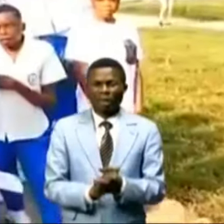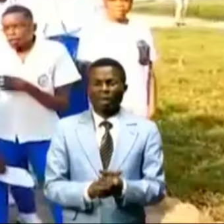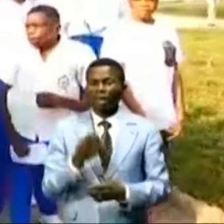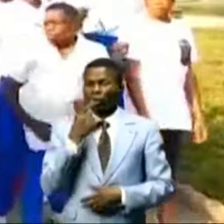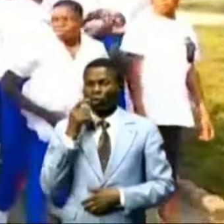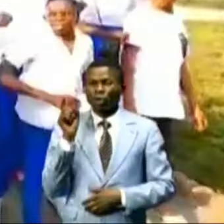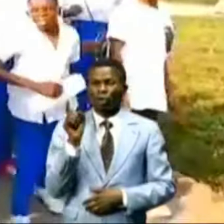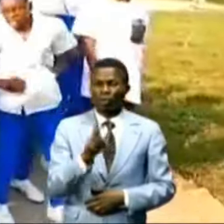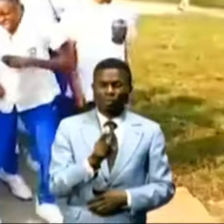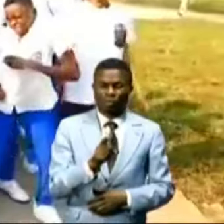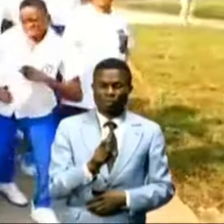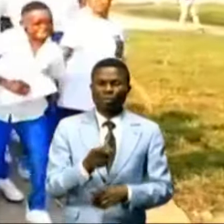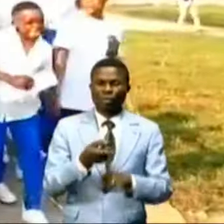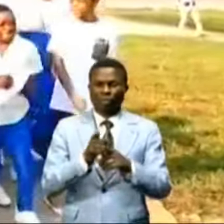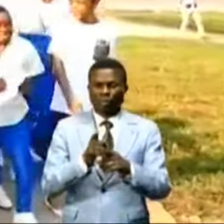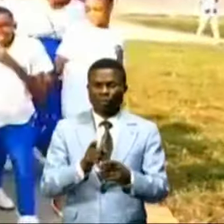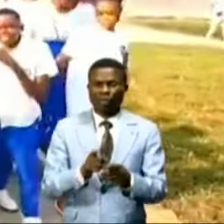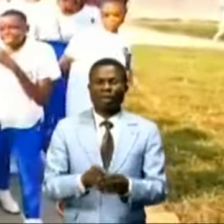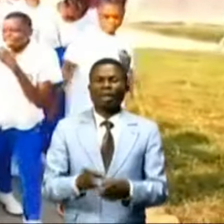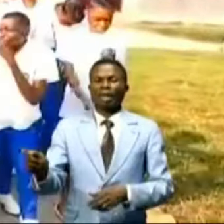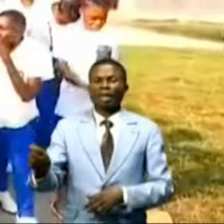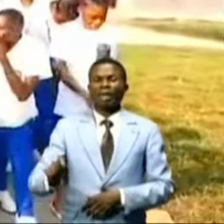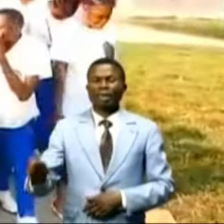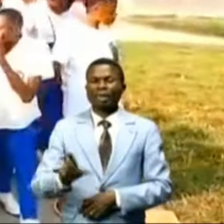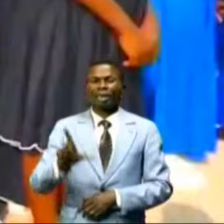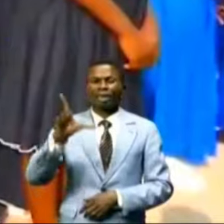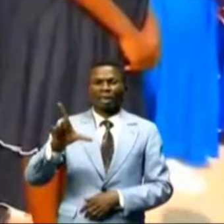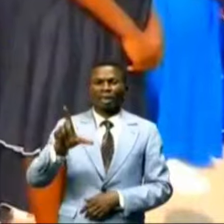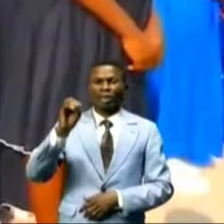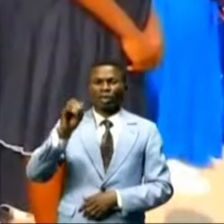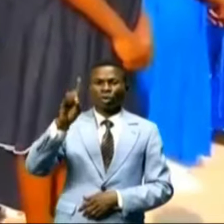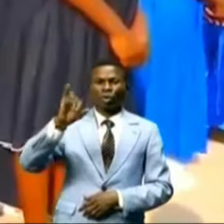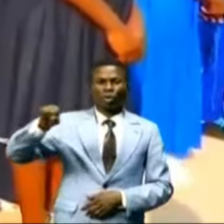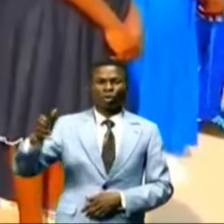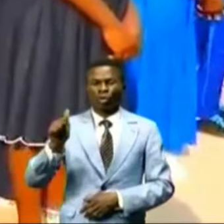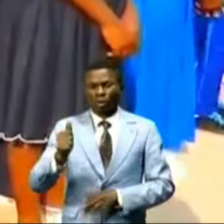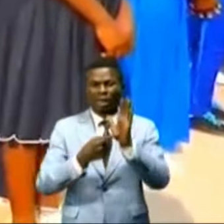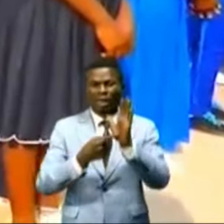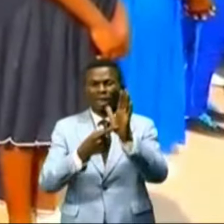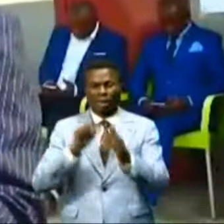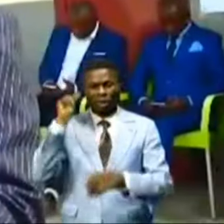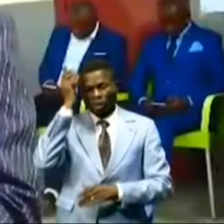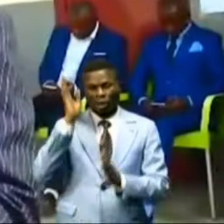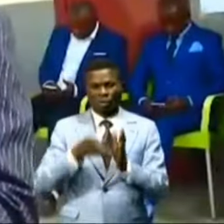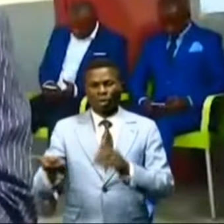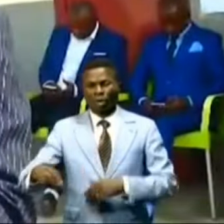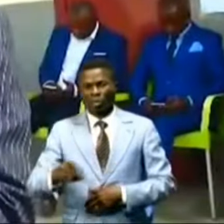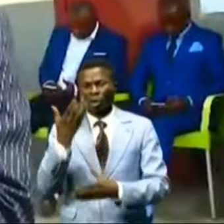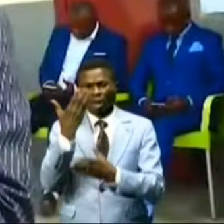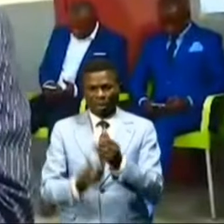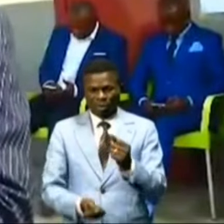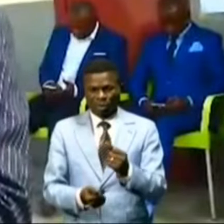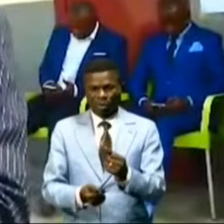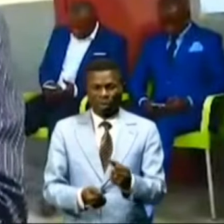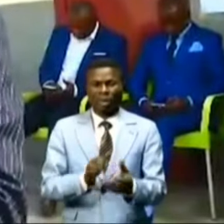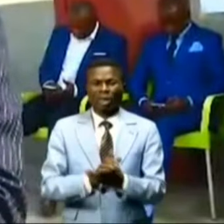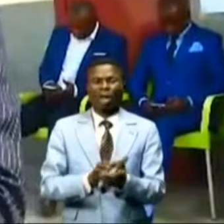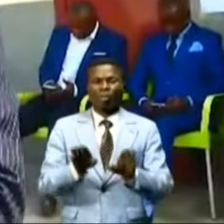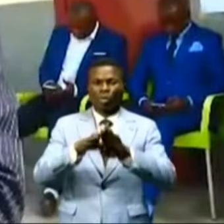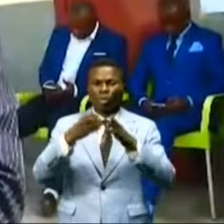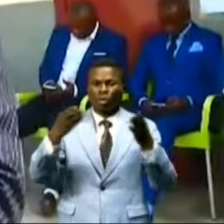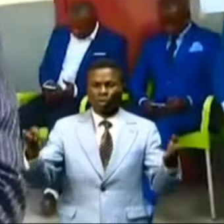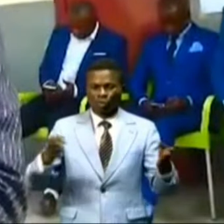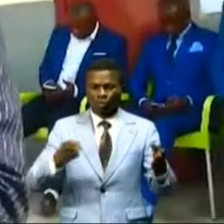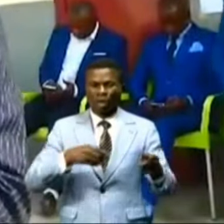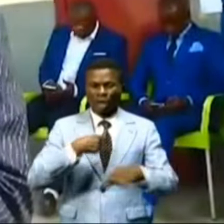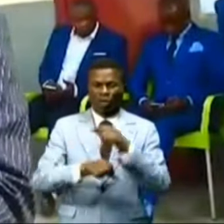du territoire de Loudja, Mouleli Onololo, qui a représenté le gouverneur de province empêché au lancement officiel